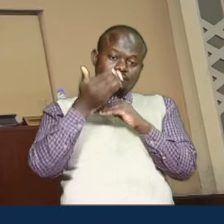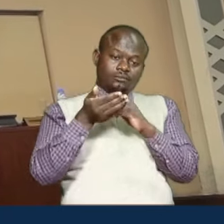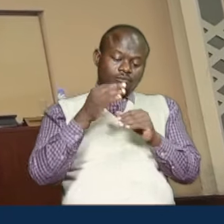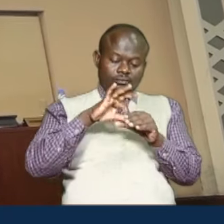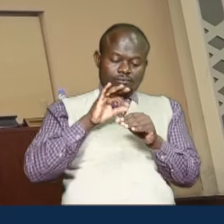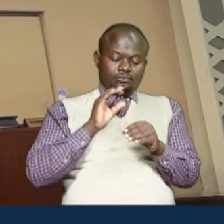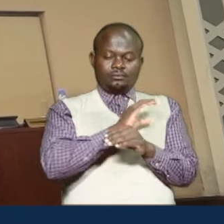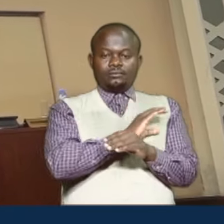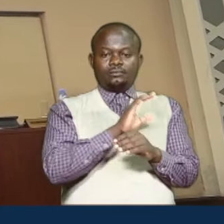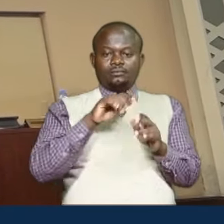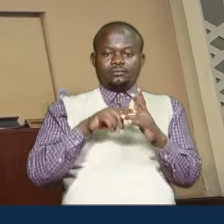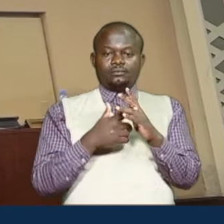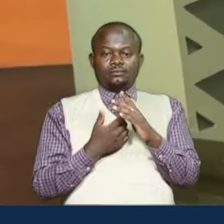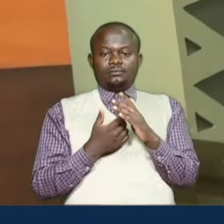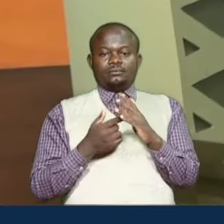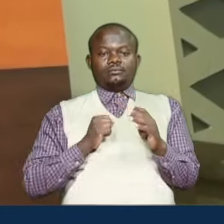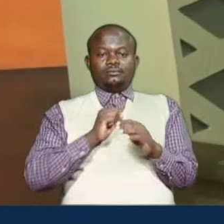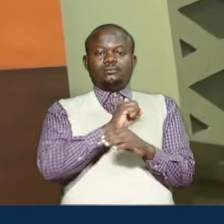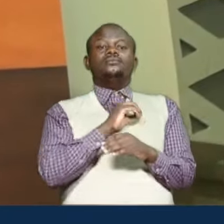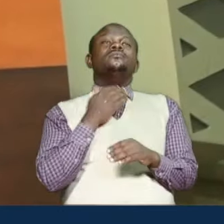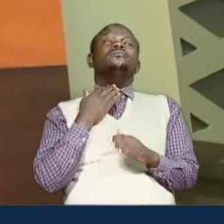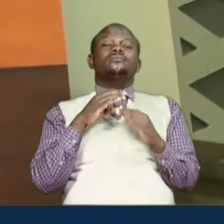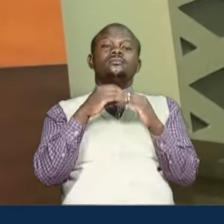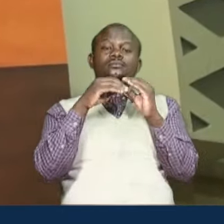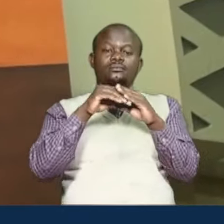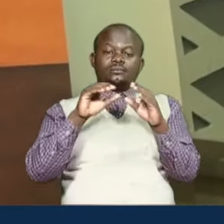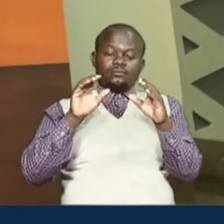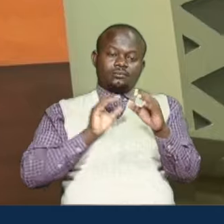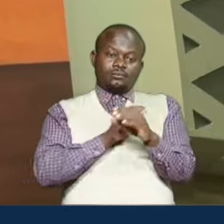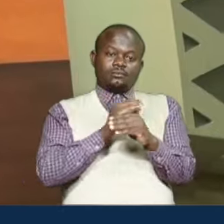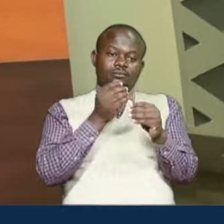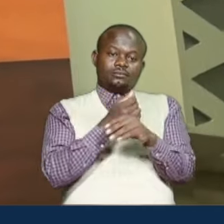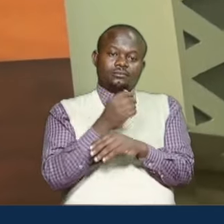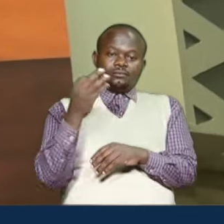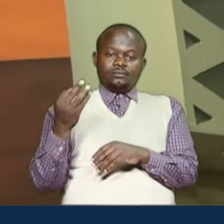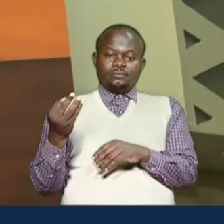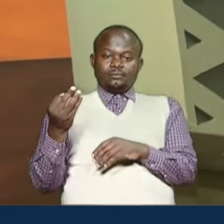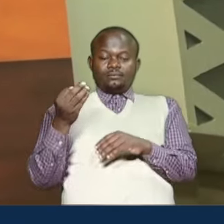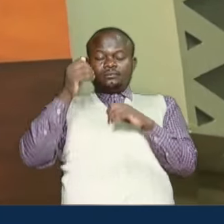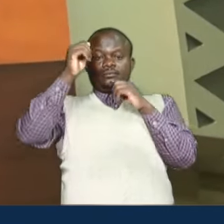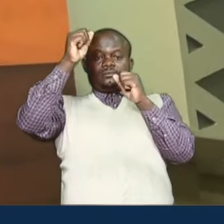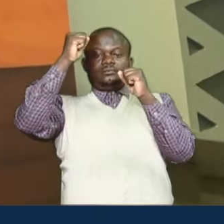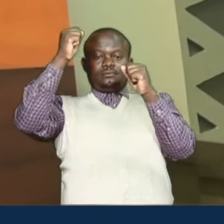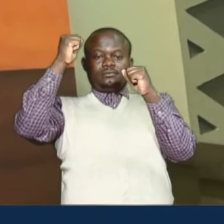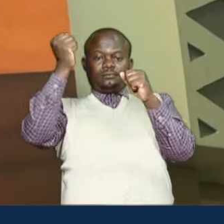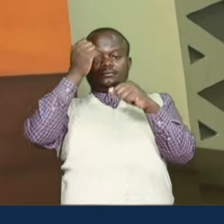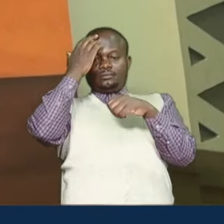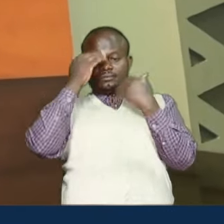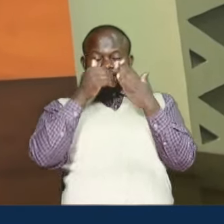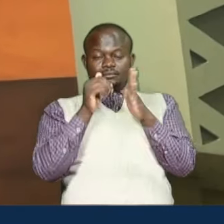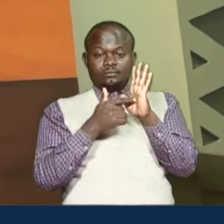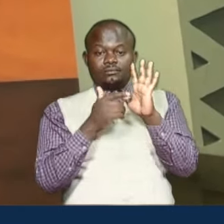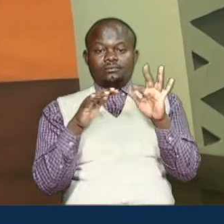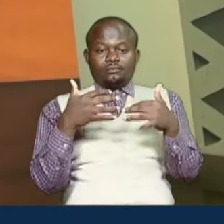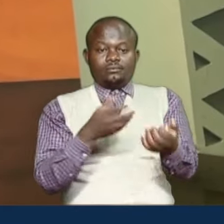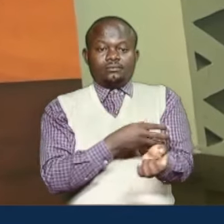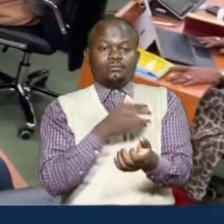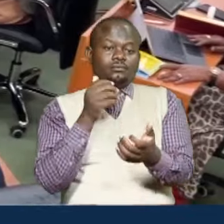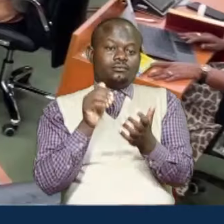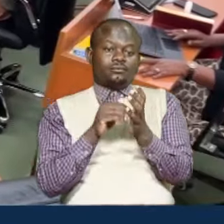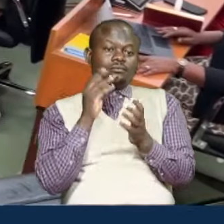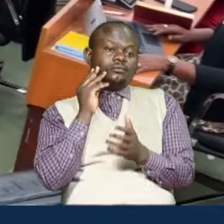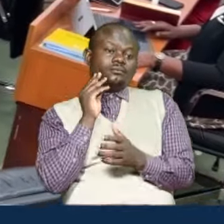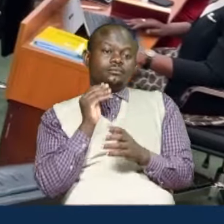atangira, umusenateri wifuza kuyobora komisiyo yahabwaga iminota 3 yo kwiyamamaza kugira ngo agaragaze ubushobozi n'ubunararibonye